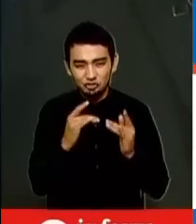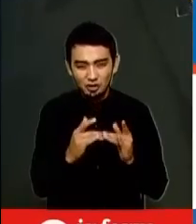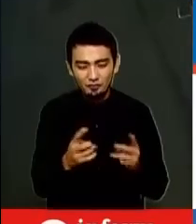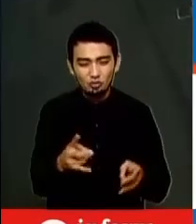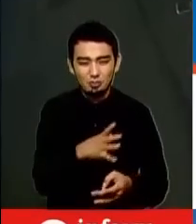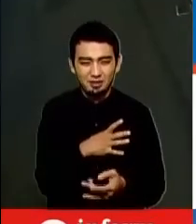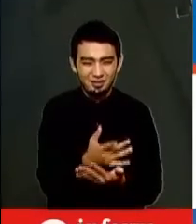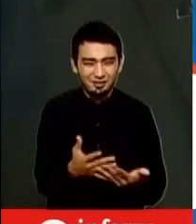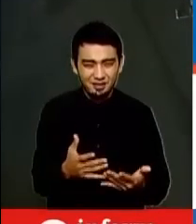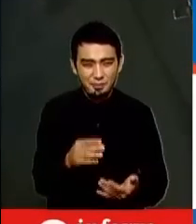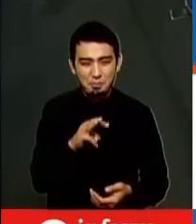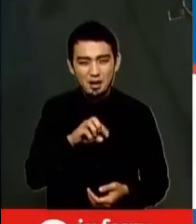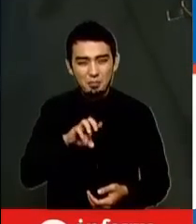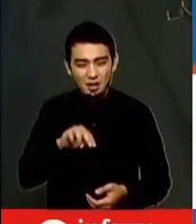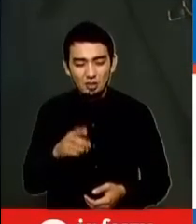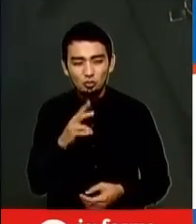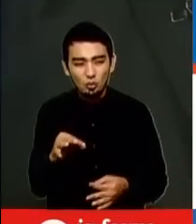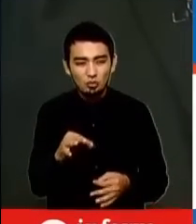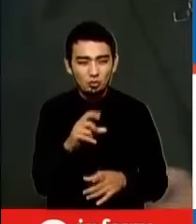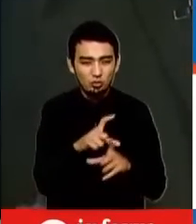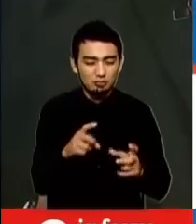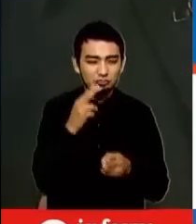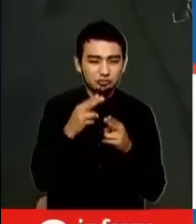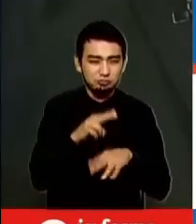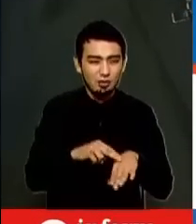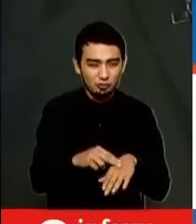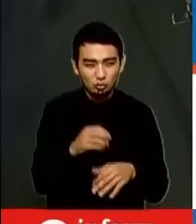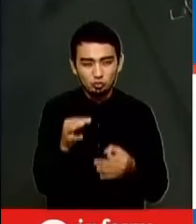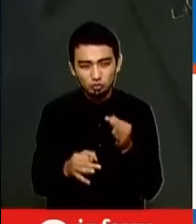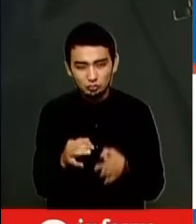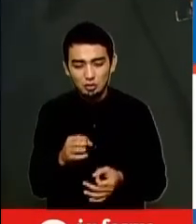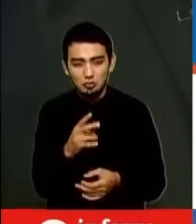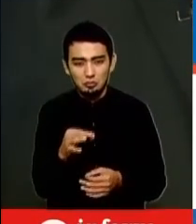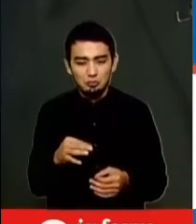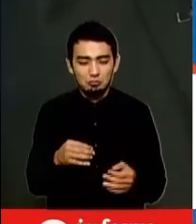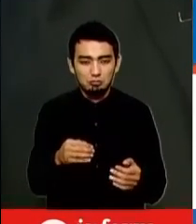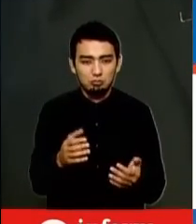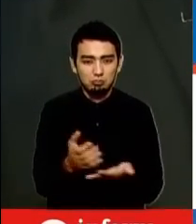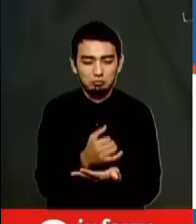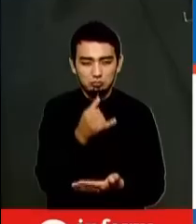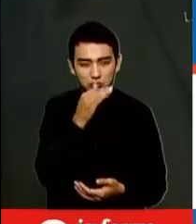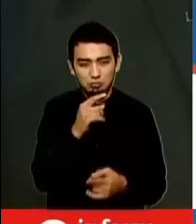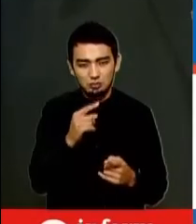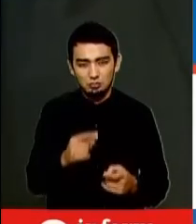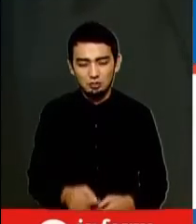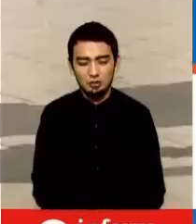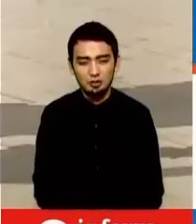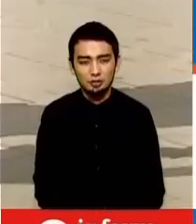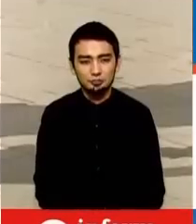заказы, говорят люди. Горожане обращались в полицию и суд, но безрезультатно. Анастасия Новикова с подробностями.